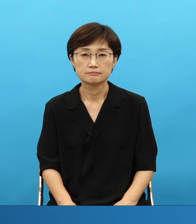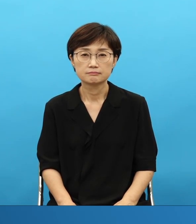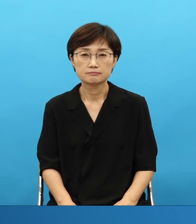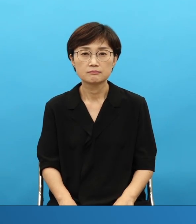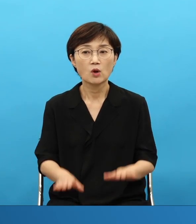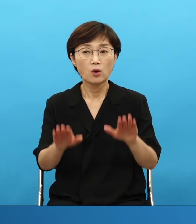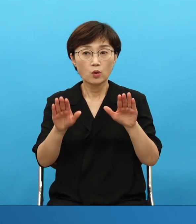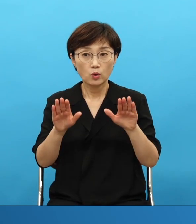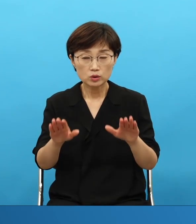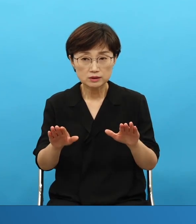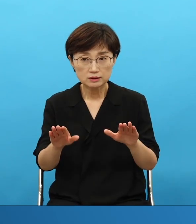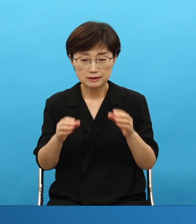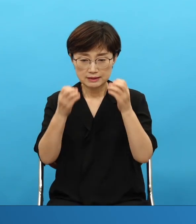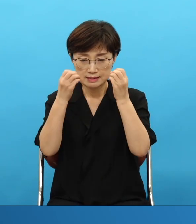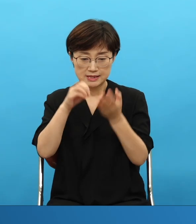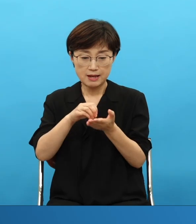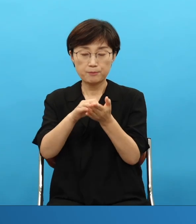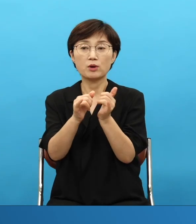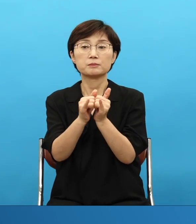오늘 우리 새 가족들은